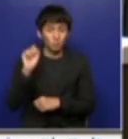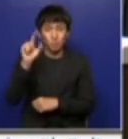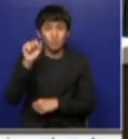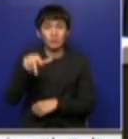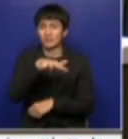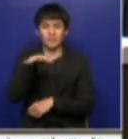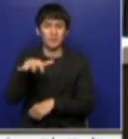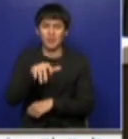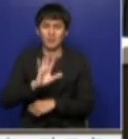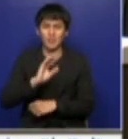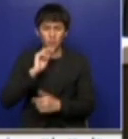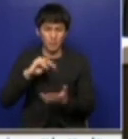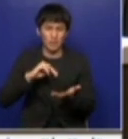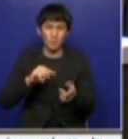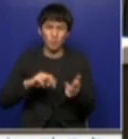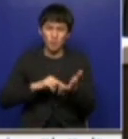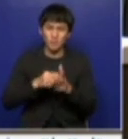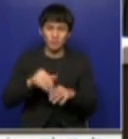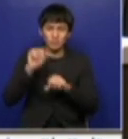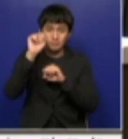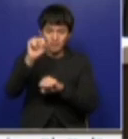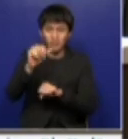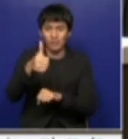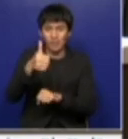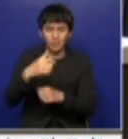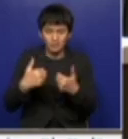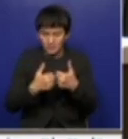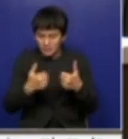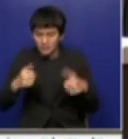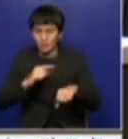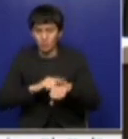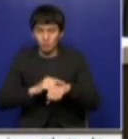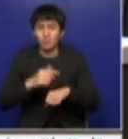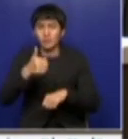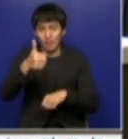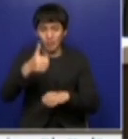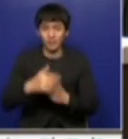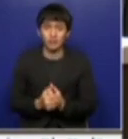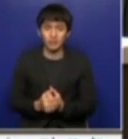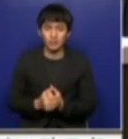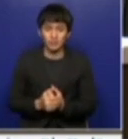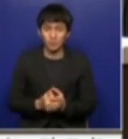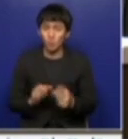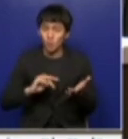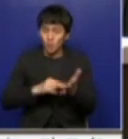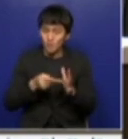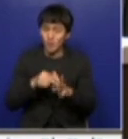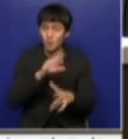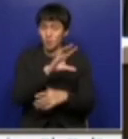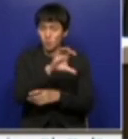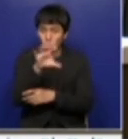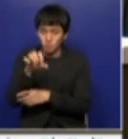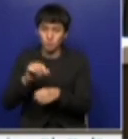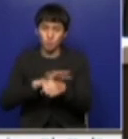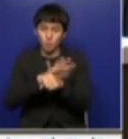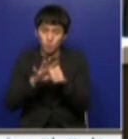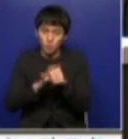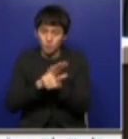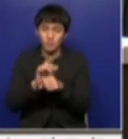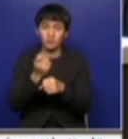อะไรครับเพราะประกาศใช้อยู่แล้วต่ออายุยืดอายุมาถึงปัจจุบันในการเอาไปควบคุมรอบของอิก